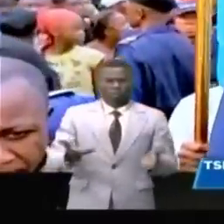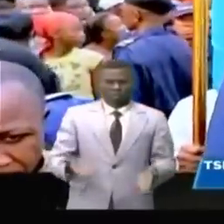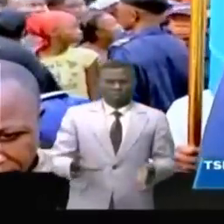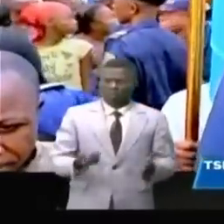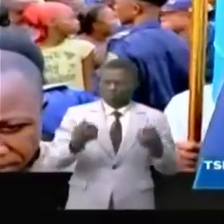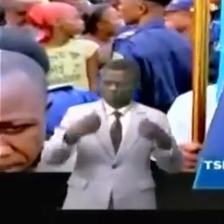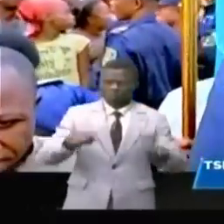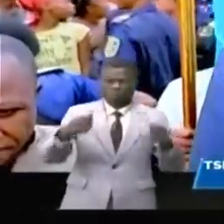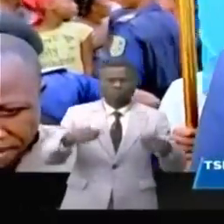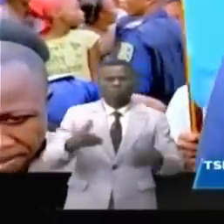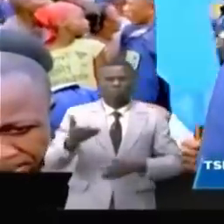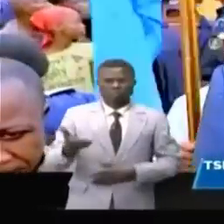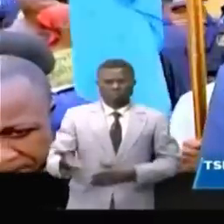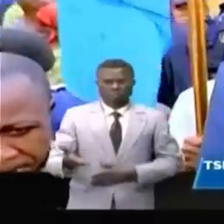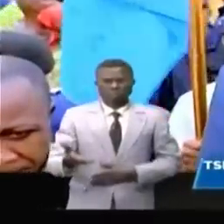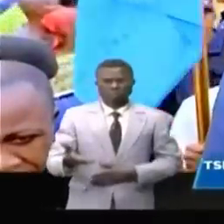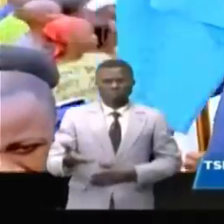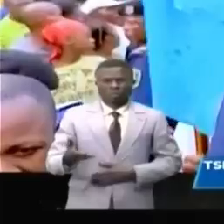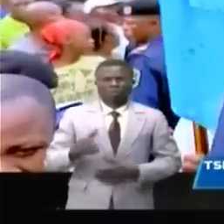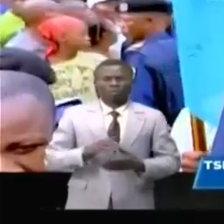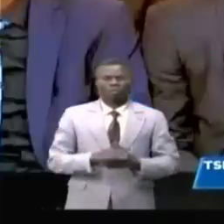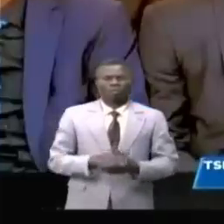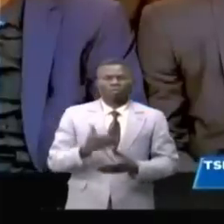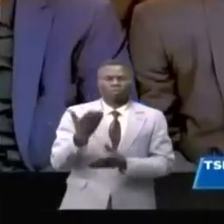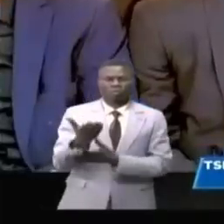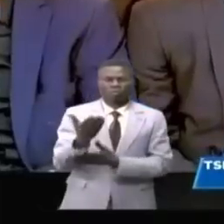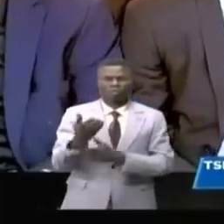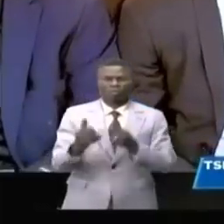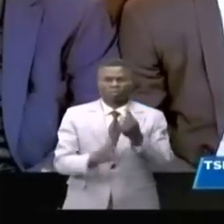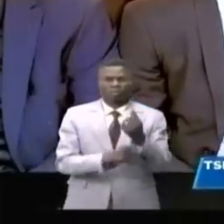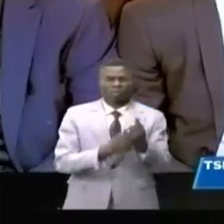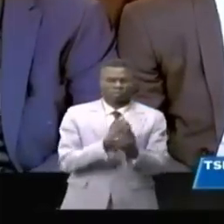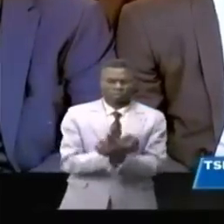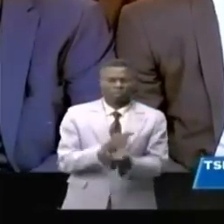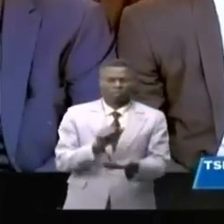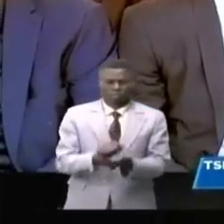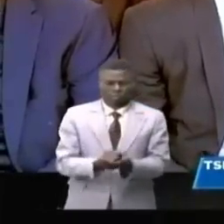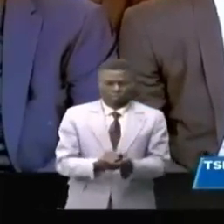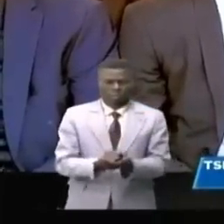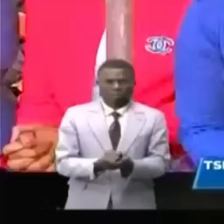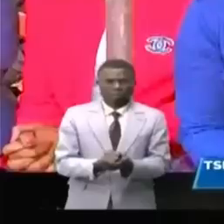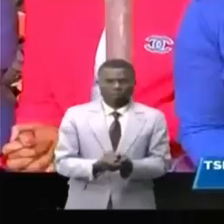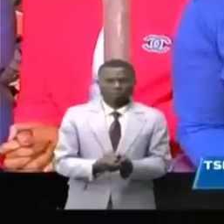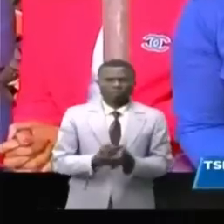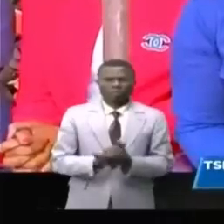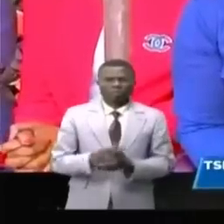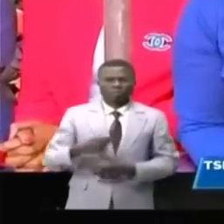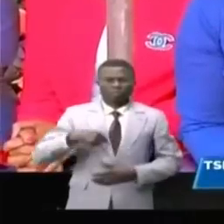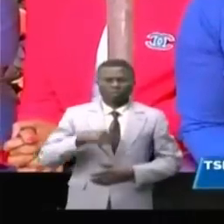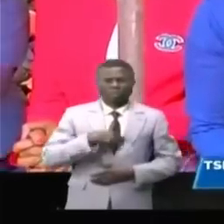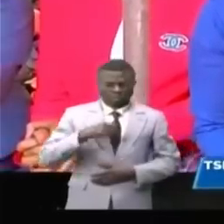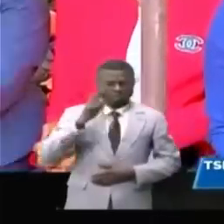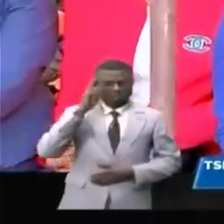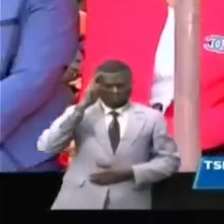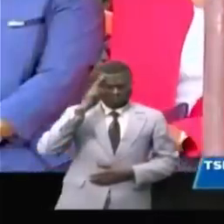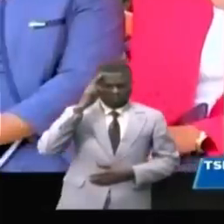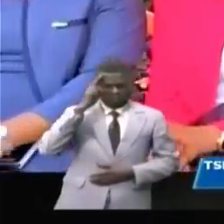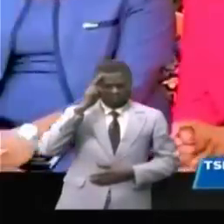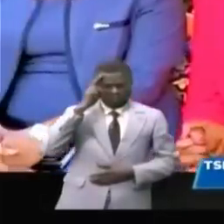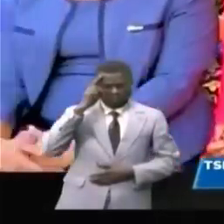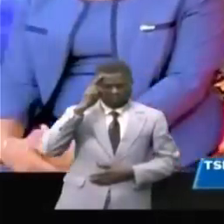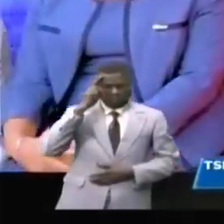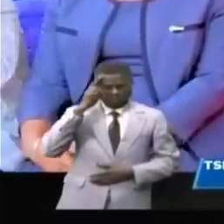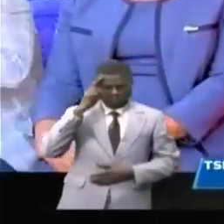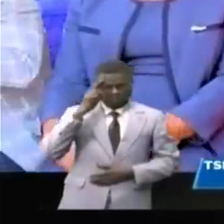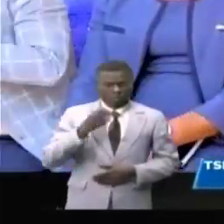au financement dont on avait besoin pour cette réalisation. Nous pensons que c'est